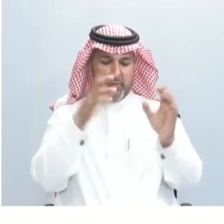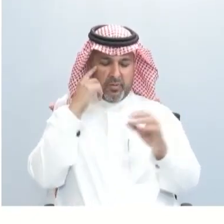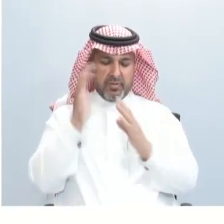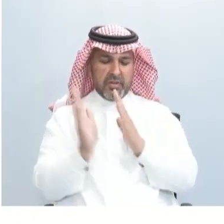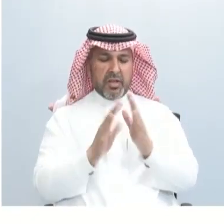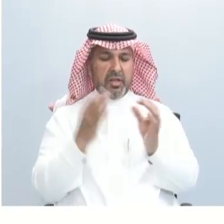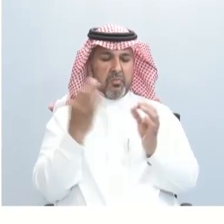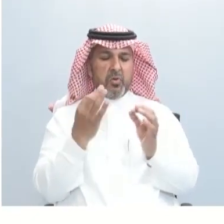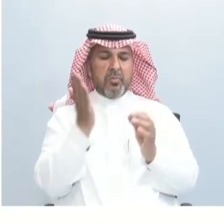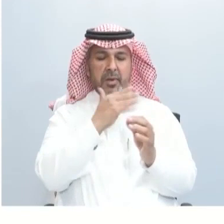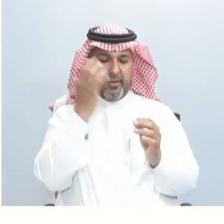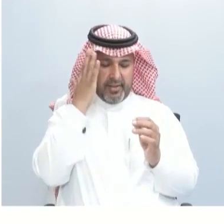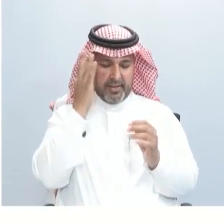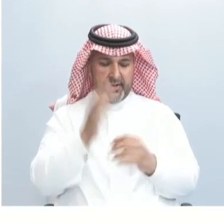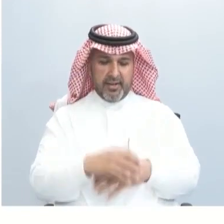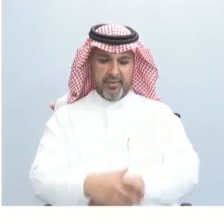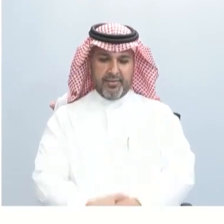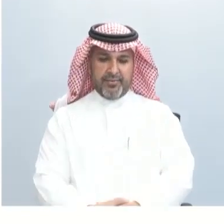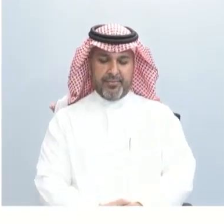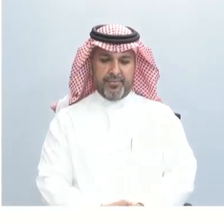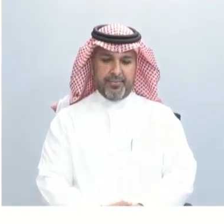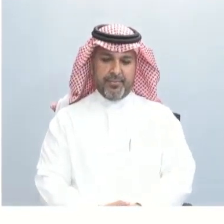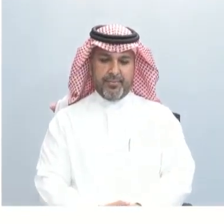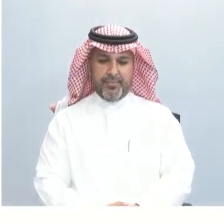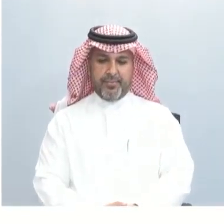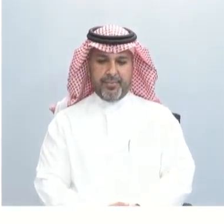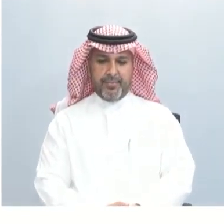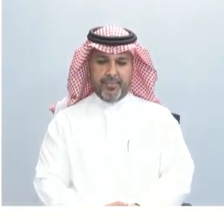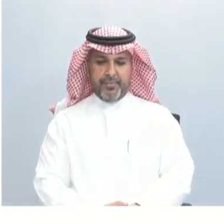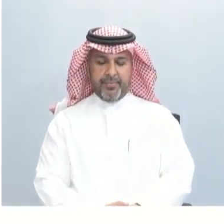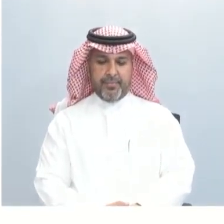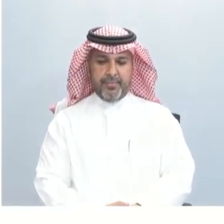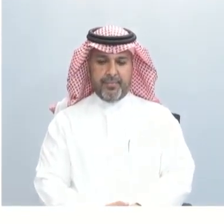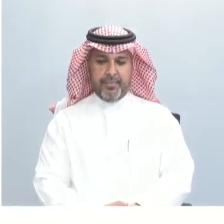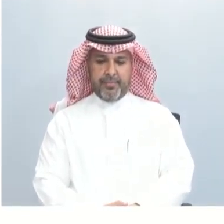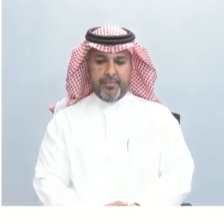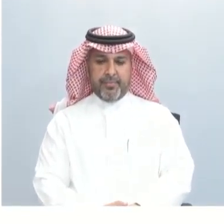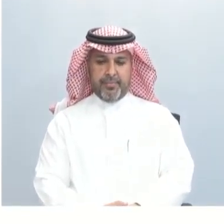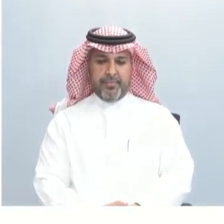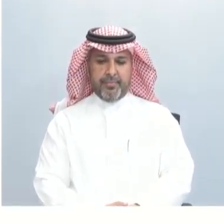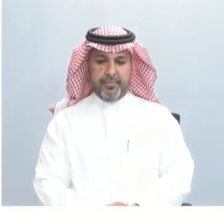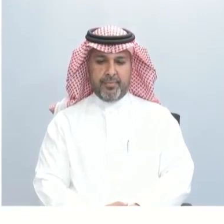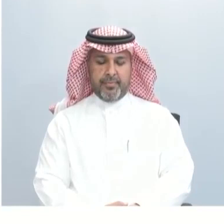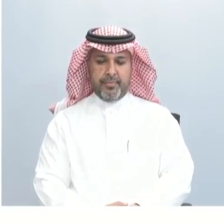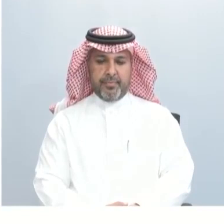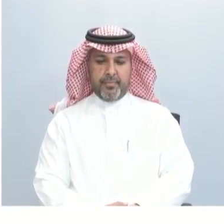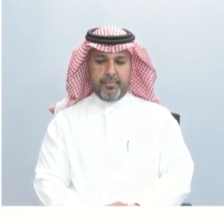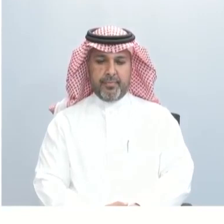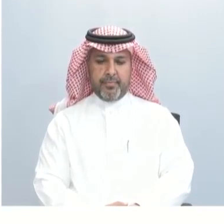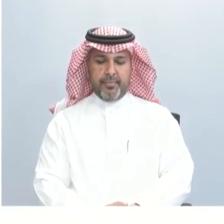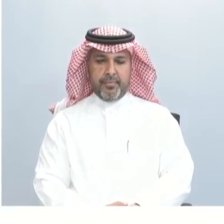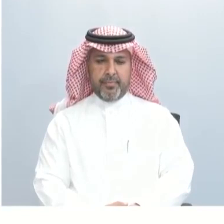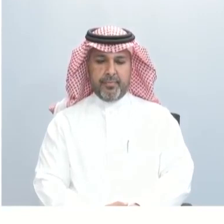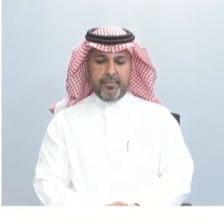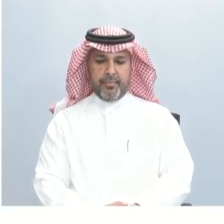جوائز والعدد السادس طريقه واحده ممكنه لاختيار خمسه جوائز لاختيار